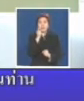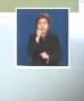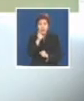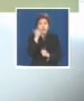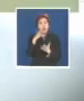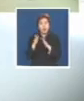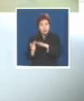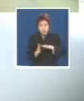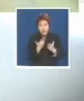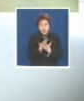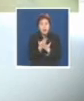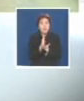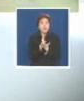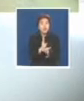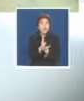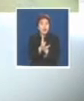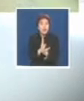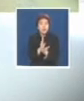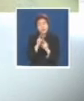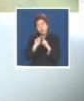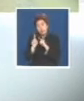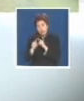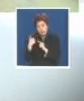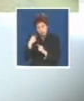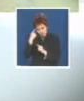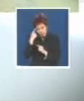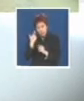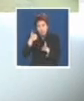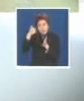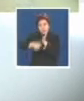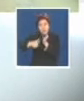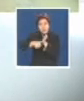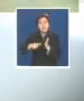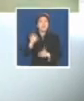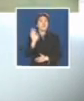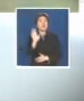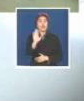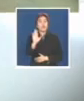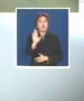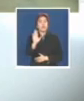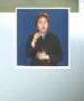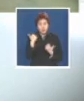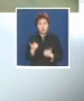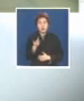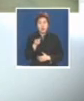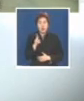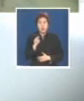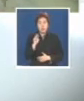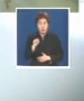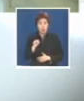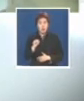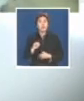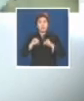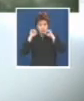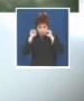ในเรื่องของการบริจาคเงินในเรื่องการรับความช่วยเหลือก็จะได้รับการยกเว้นภาษีนะครับมาตรการเหล่านี้ครม.ก็ได้อนุมัติไปเรียบ